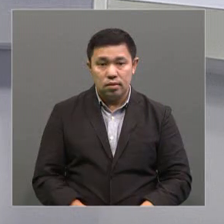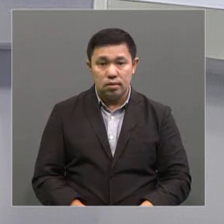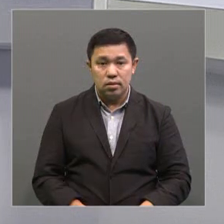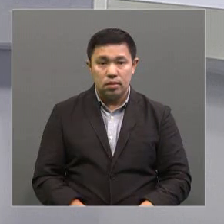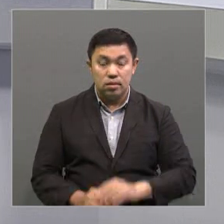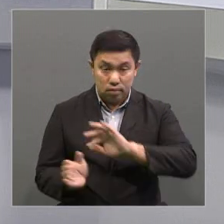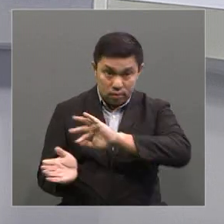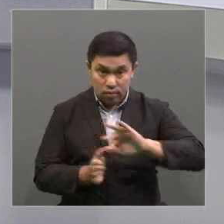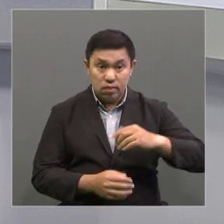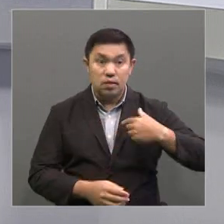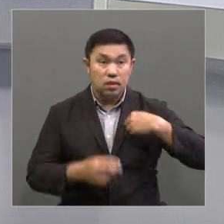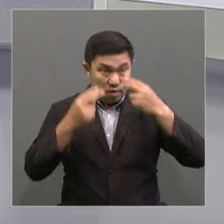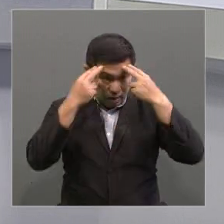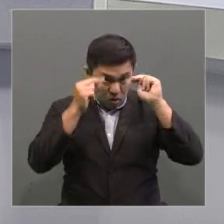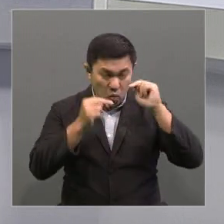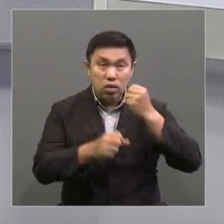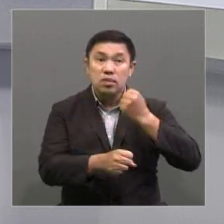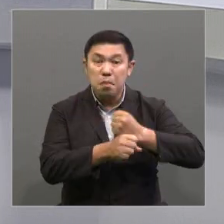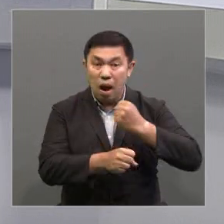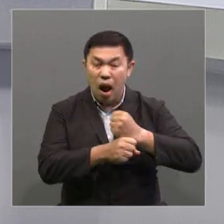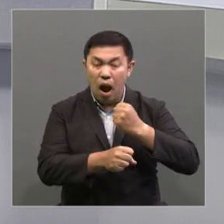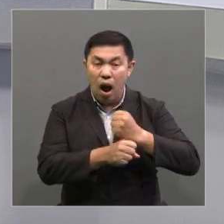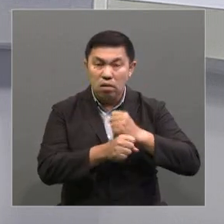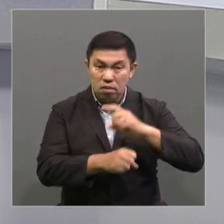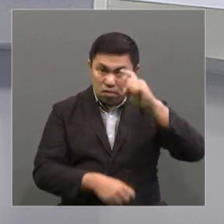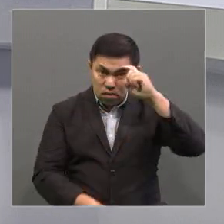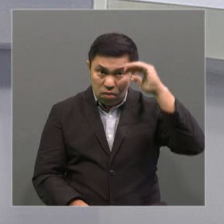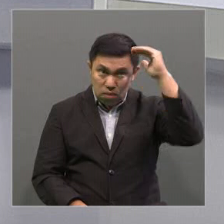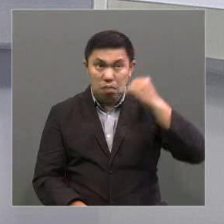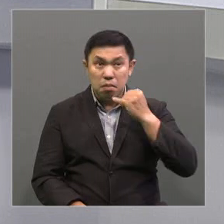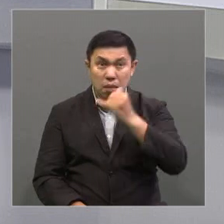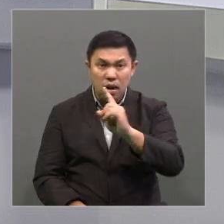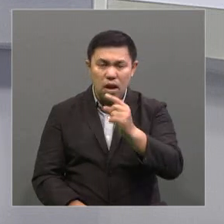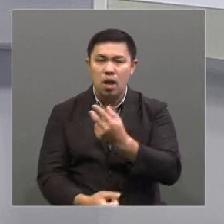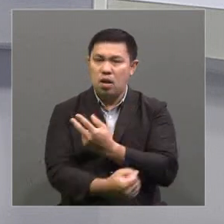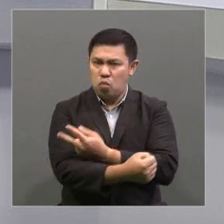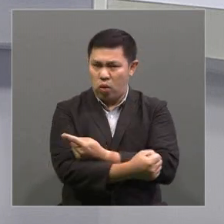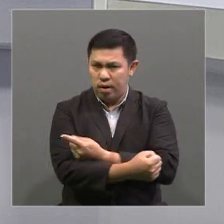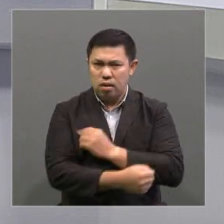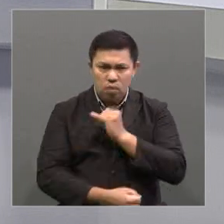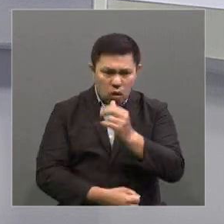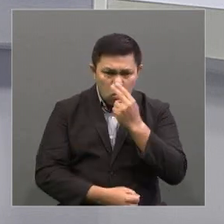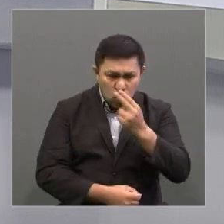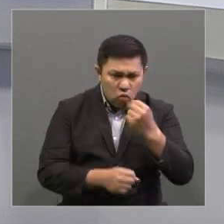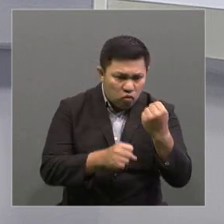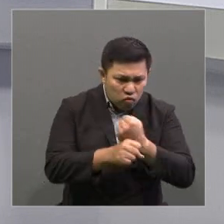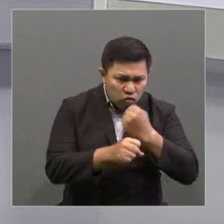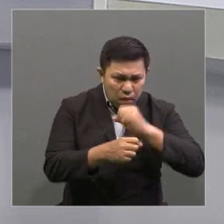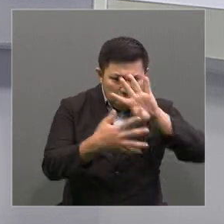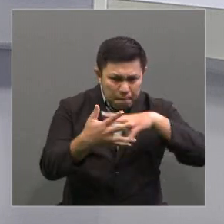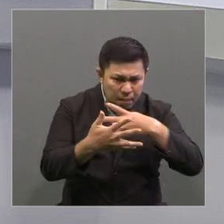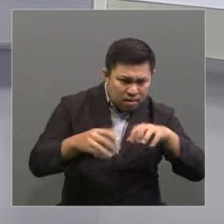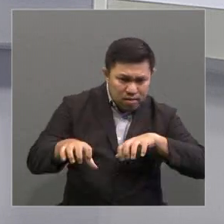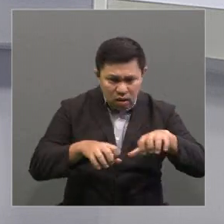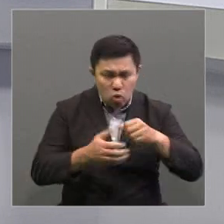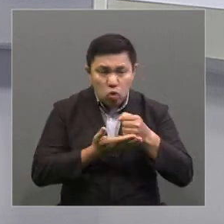ดูภารกิจของนายกรัฐมนตรีคุณเศรษฐาทวีสินนะคะลงพื้นที่จังหวัดภูเก็ตค่ะไปติดตามการฝึกซ้อมแผนการบริ